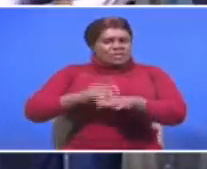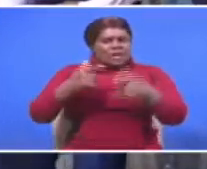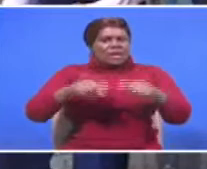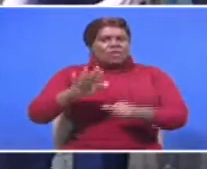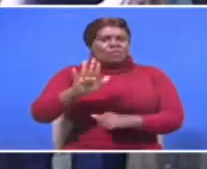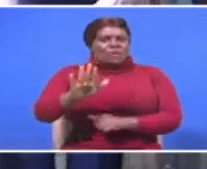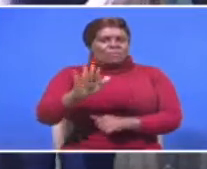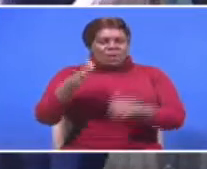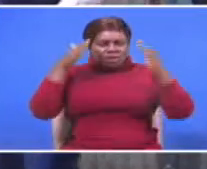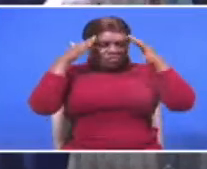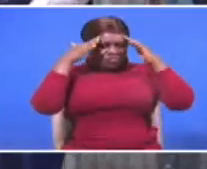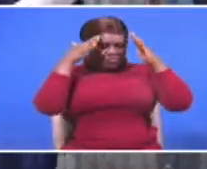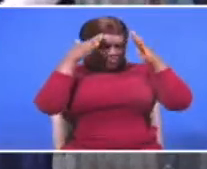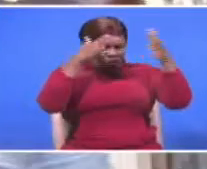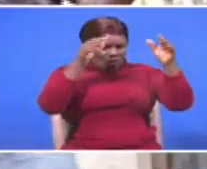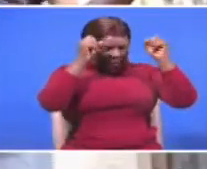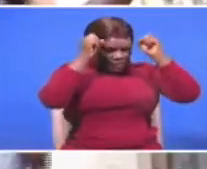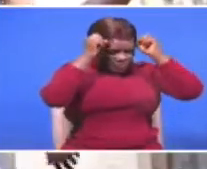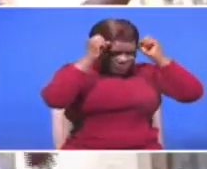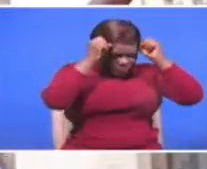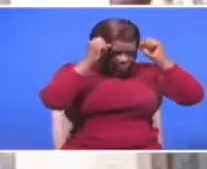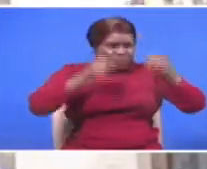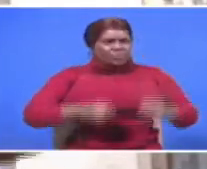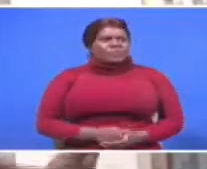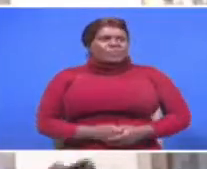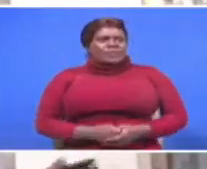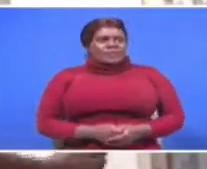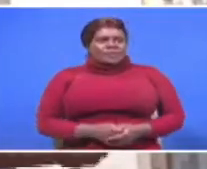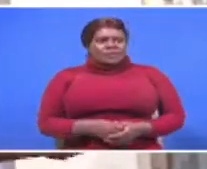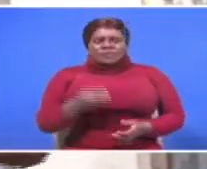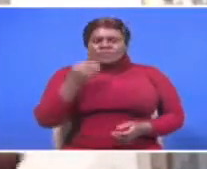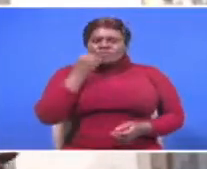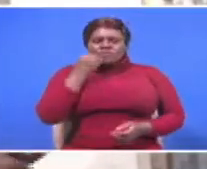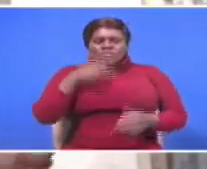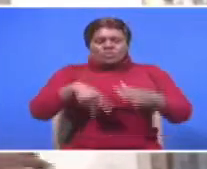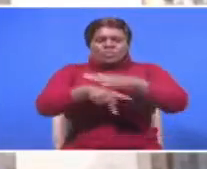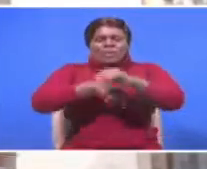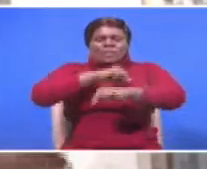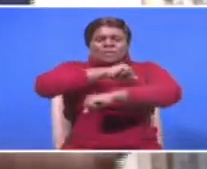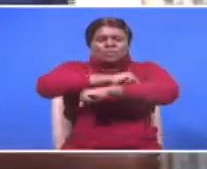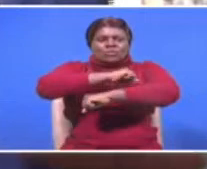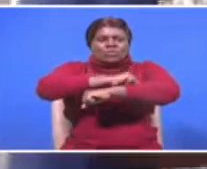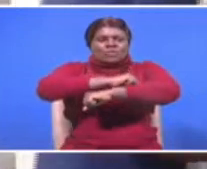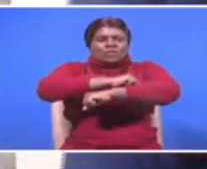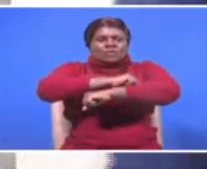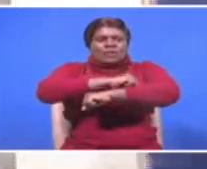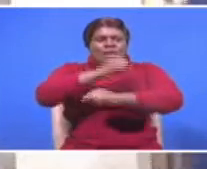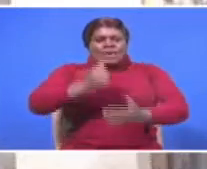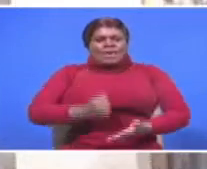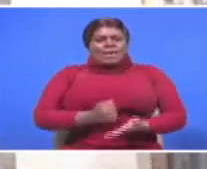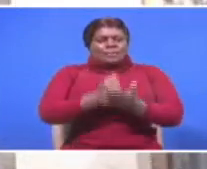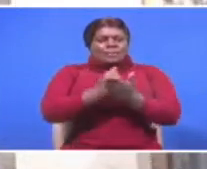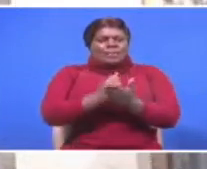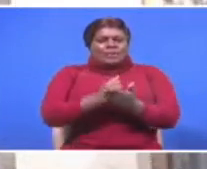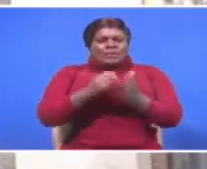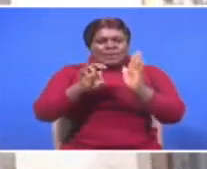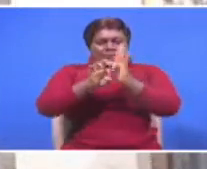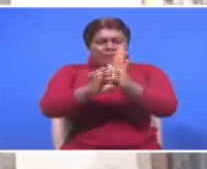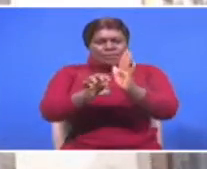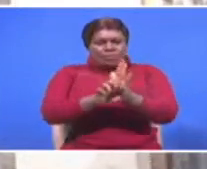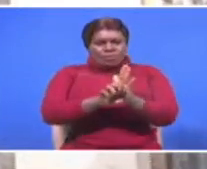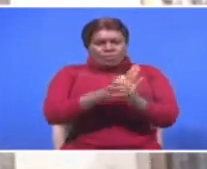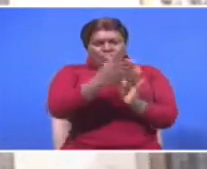them to then focus on their studies. Lishe kwa watoto wa shule ya msingi, ya shule hii imesaidia kama unavyojua